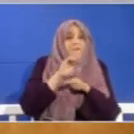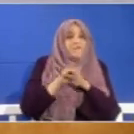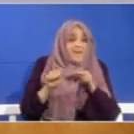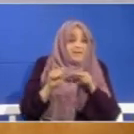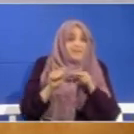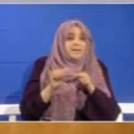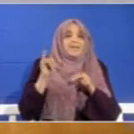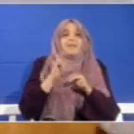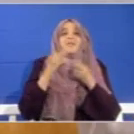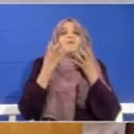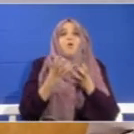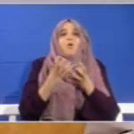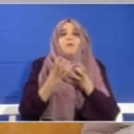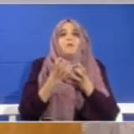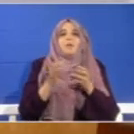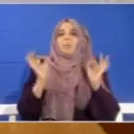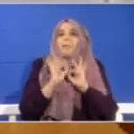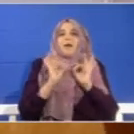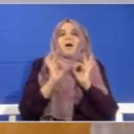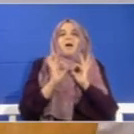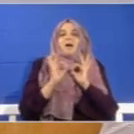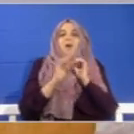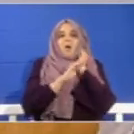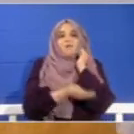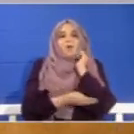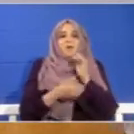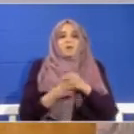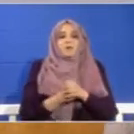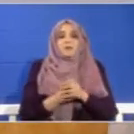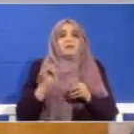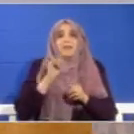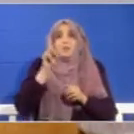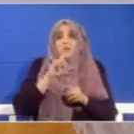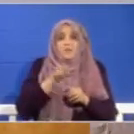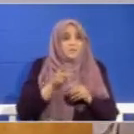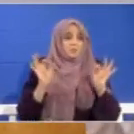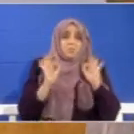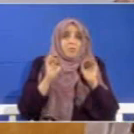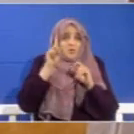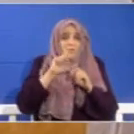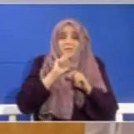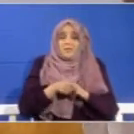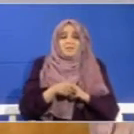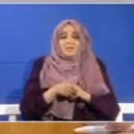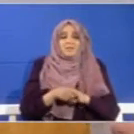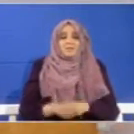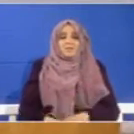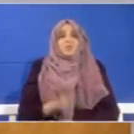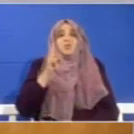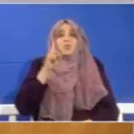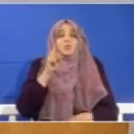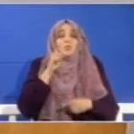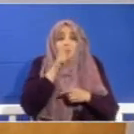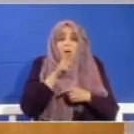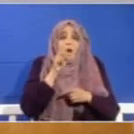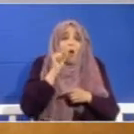ويجعلوا من يشاء عقيما. عقيما واللي جعلوا ربي عقيم دير واش بغيت عقيم من عند ربي خلاص انتهى الأمر سواء كنت أنت ولا